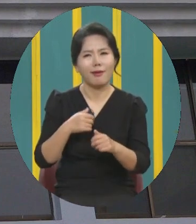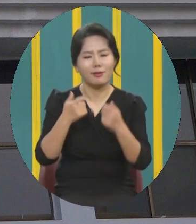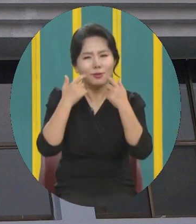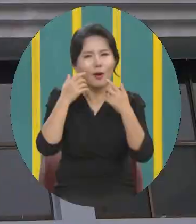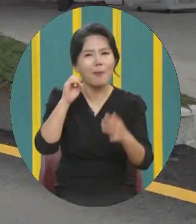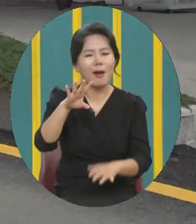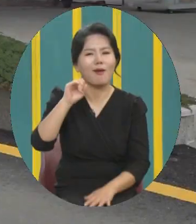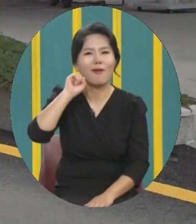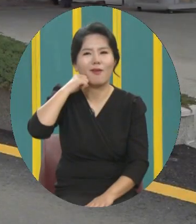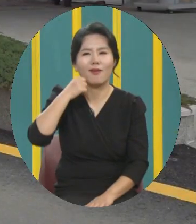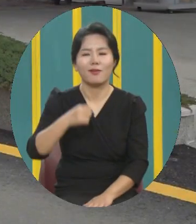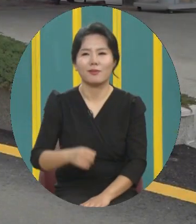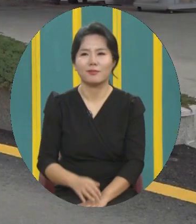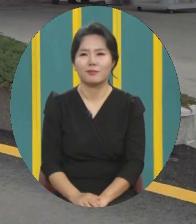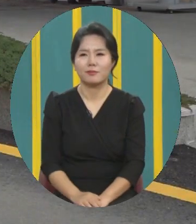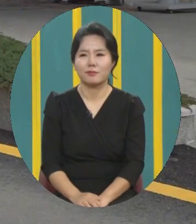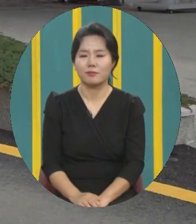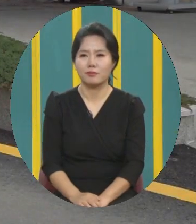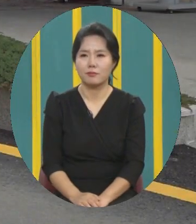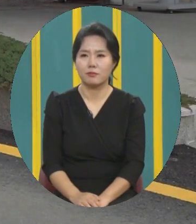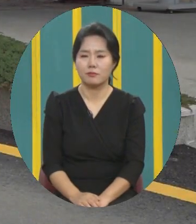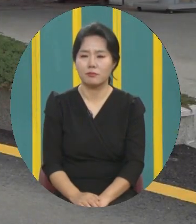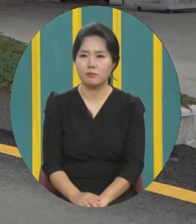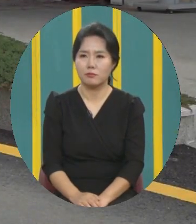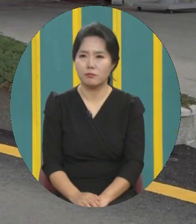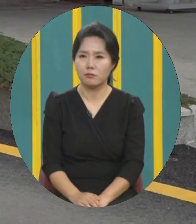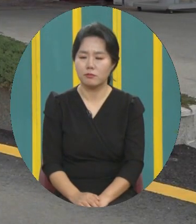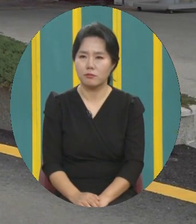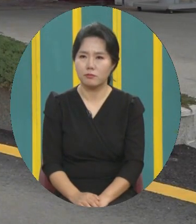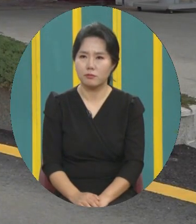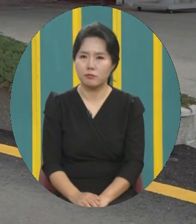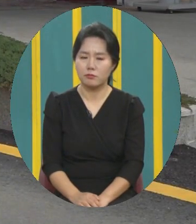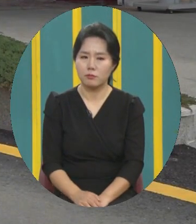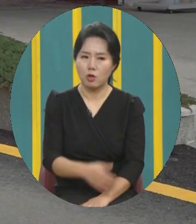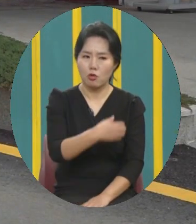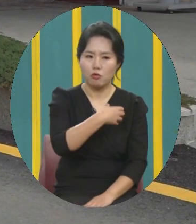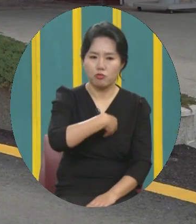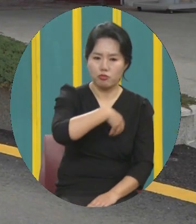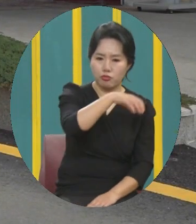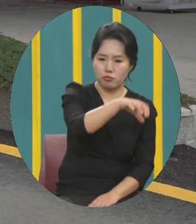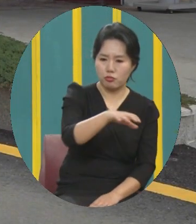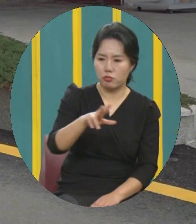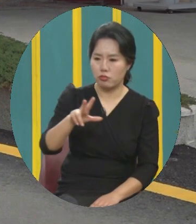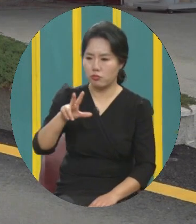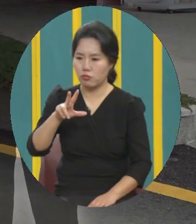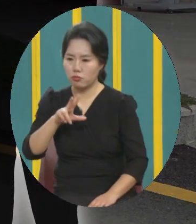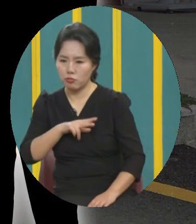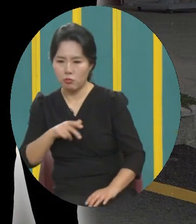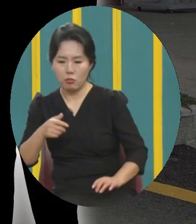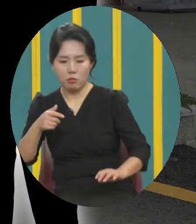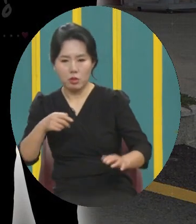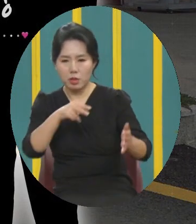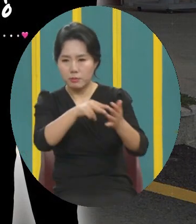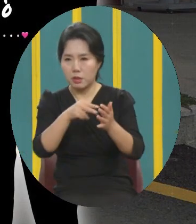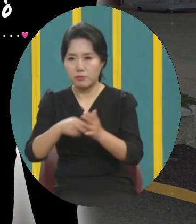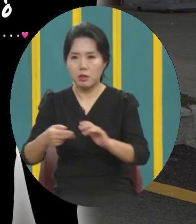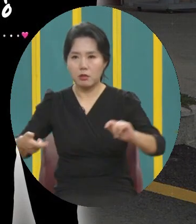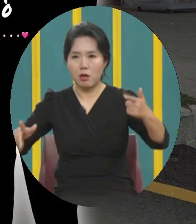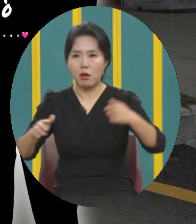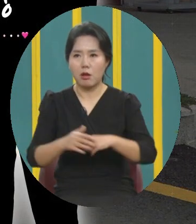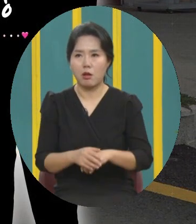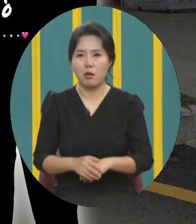좀 어려울 것 같아요. 하지만 군의회 의장의 답변은 달랐습니다. 우리가 8자